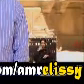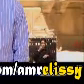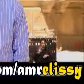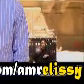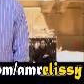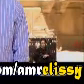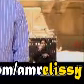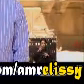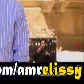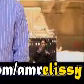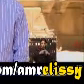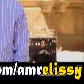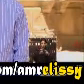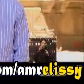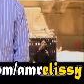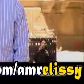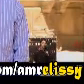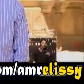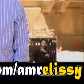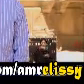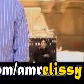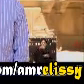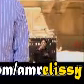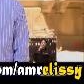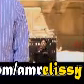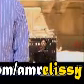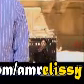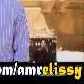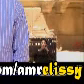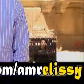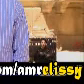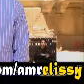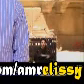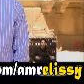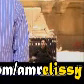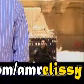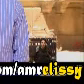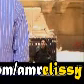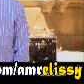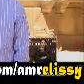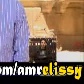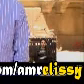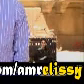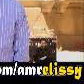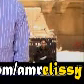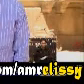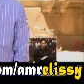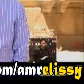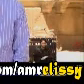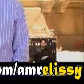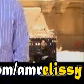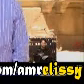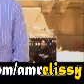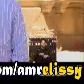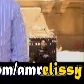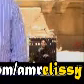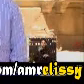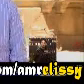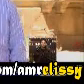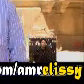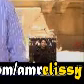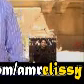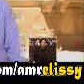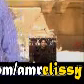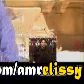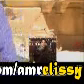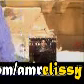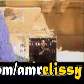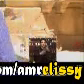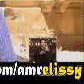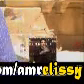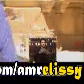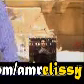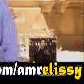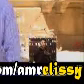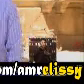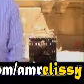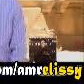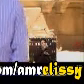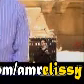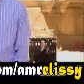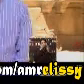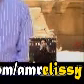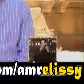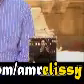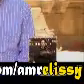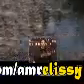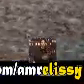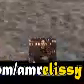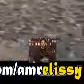الحكومة مش موافقة عشان خاطر تحل هذه الازمة. كتير جدا من بيوت القرية من غير اسقف معاناة. تعالوا